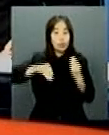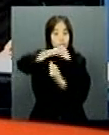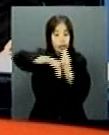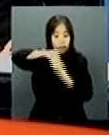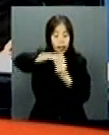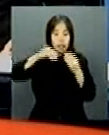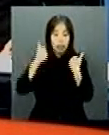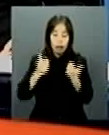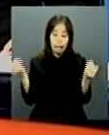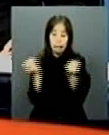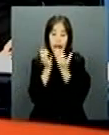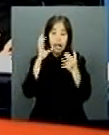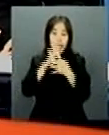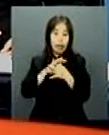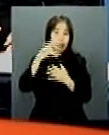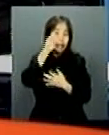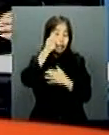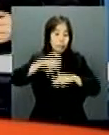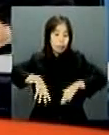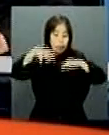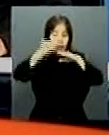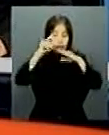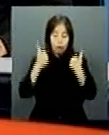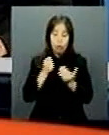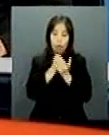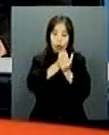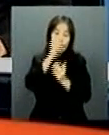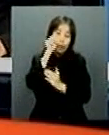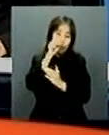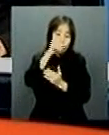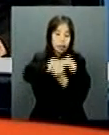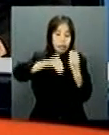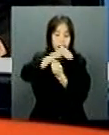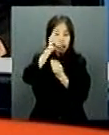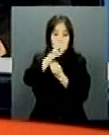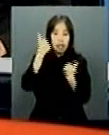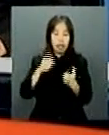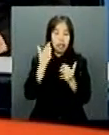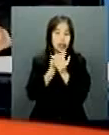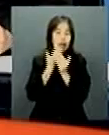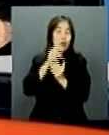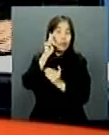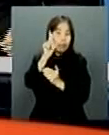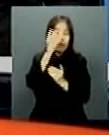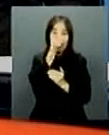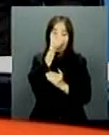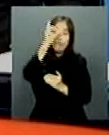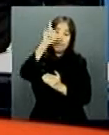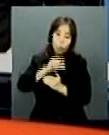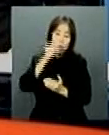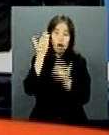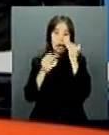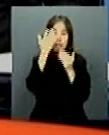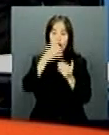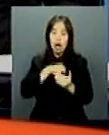ากน้ำท่วมนะคะความช่วยเหลือเร่งด่วนอย่างหนึ่งที่พวกเขาต้องการก็คือสินเชื่อในอัตราดอกเบี้ยต่ำเพื่อที่จะนำไปฟื้นฟูกิจ